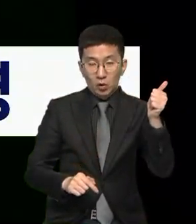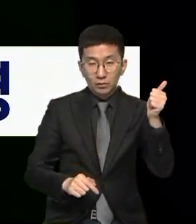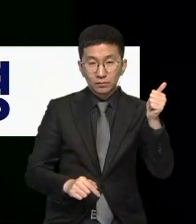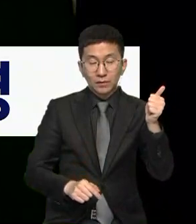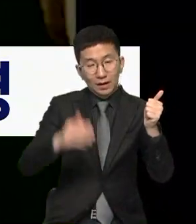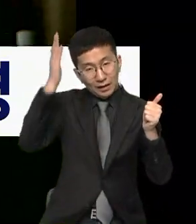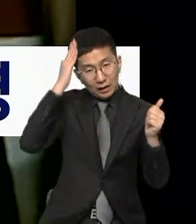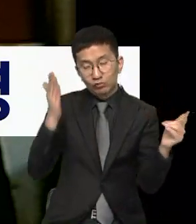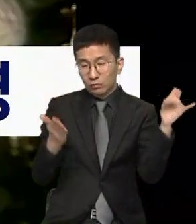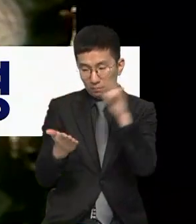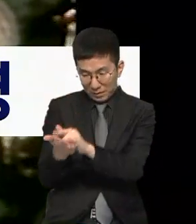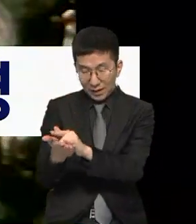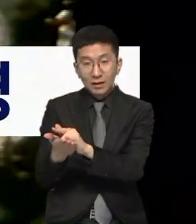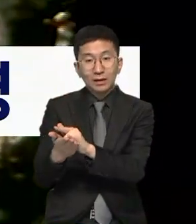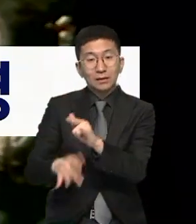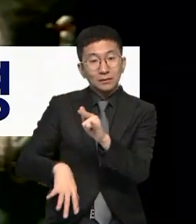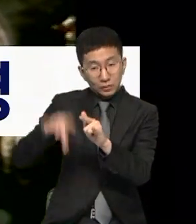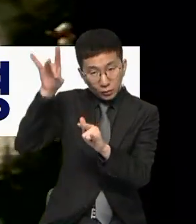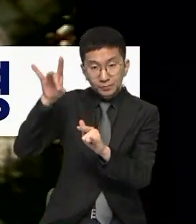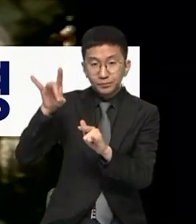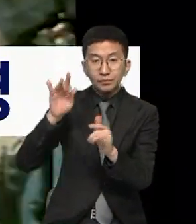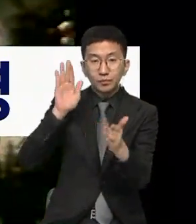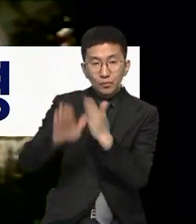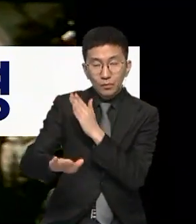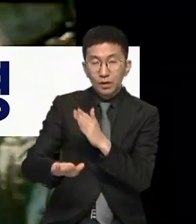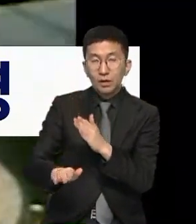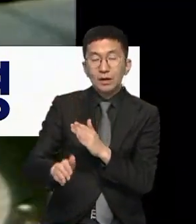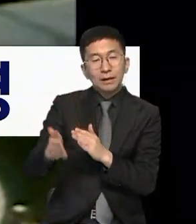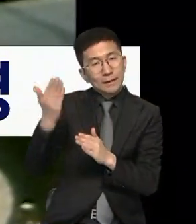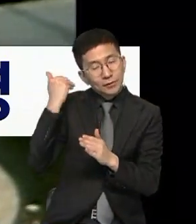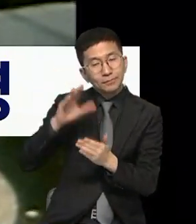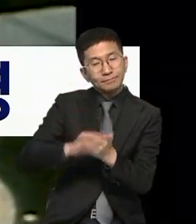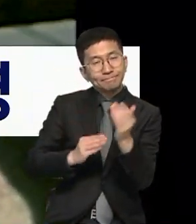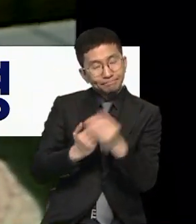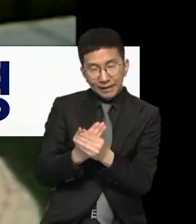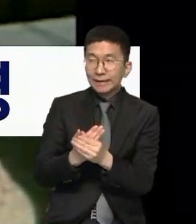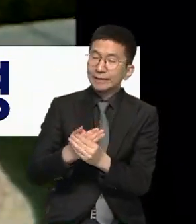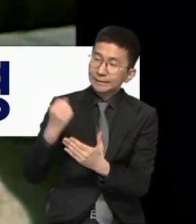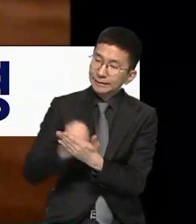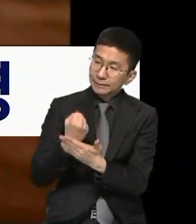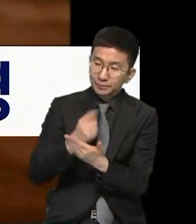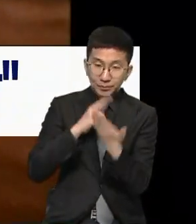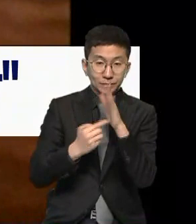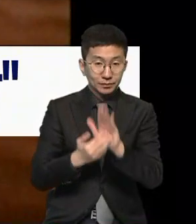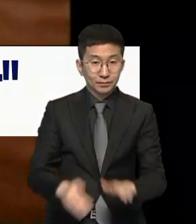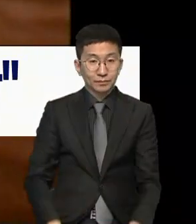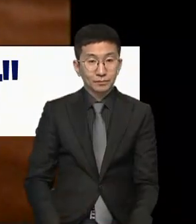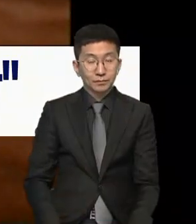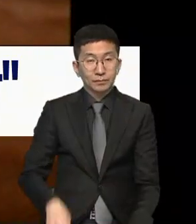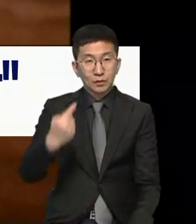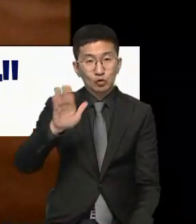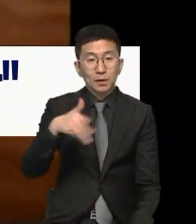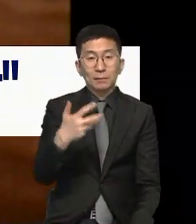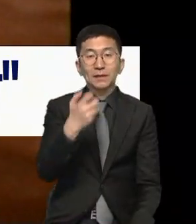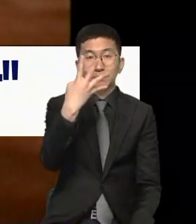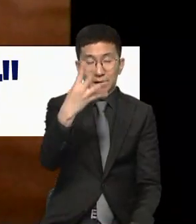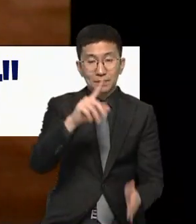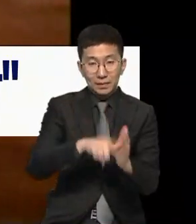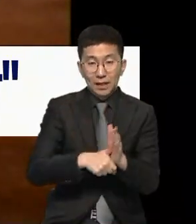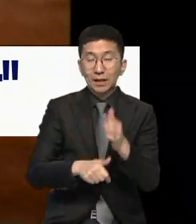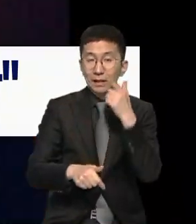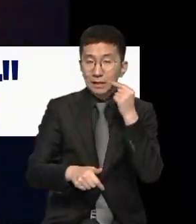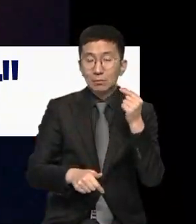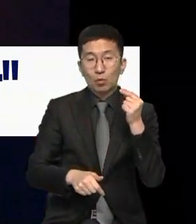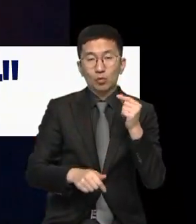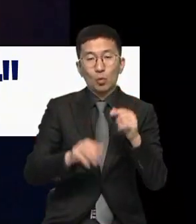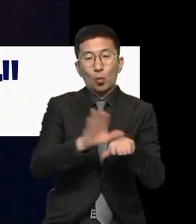방한해 불행한 역사를 엄숙히 받아들인다며 총리 자격 첫 유감을 표했고 이듬해 히로히토 전 일왕은 불행한